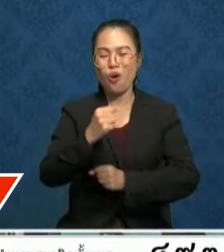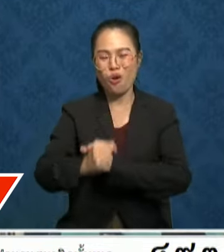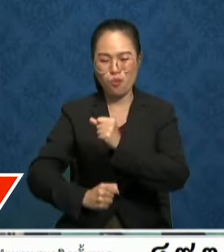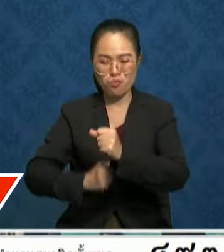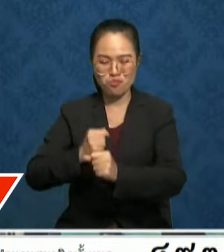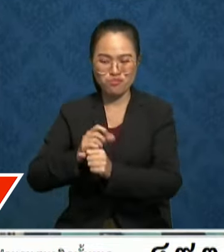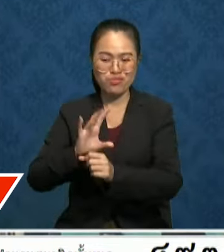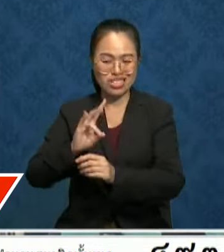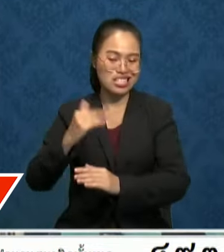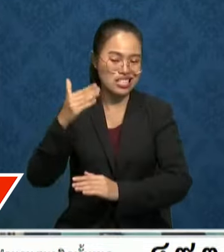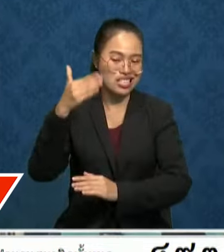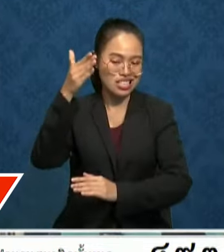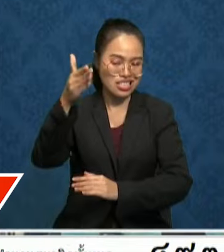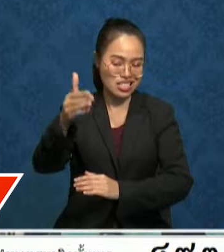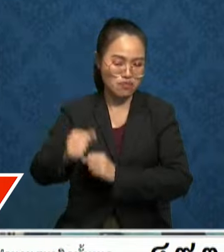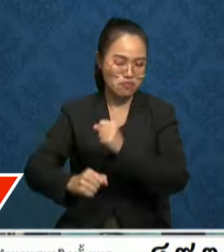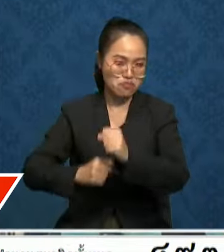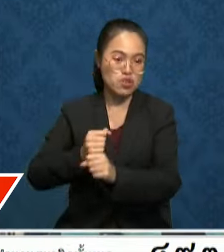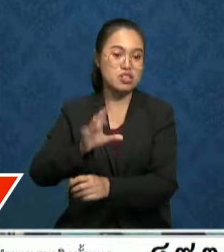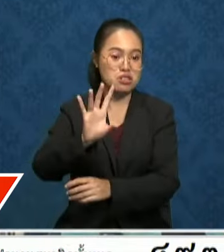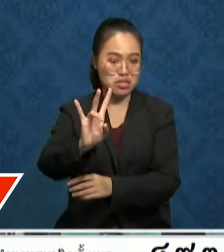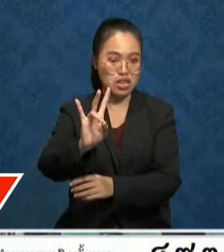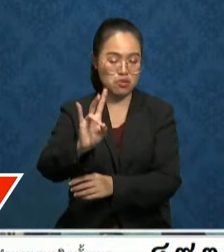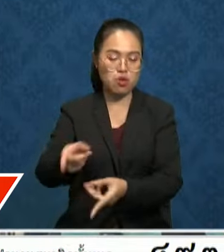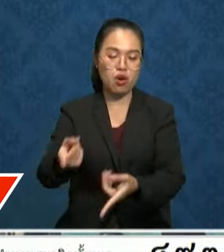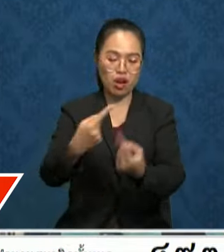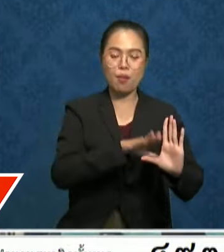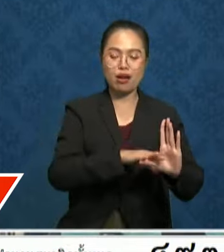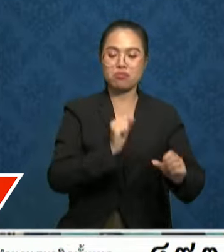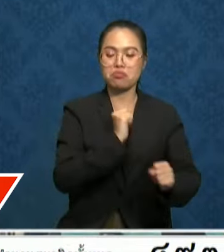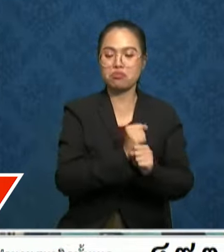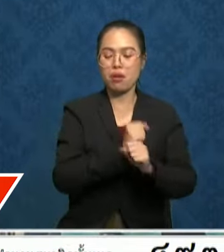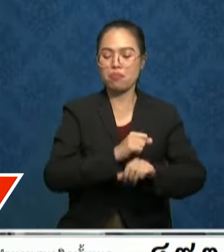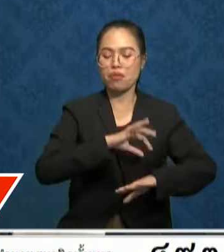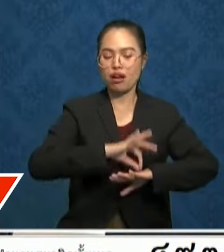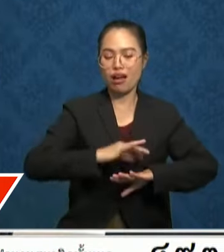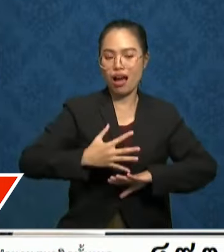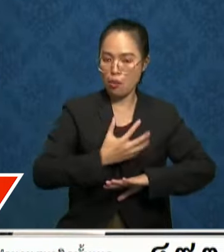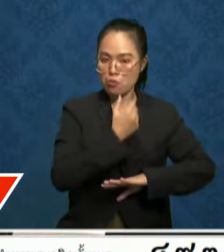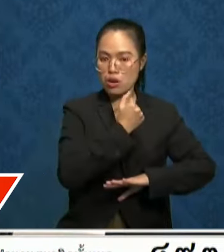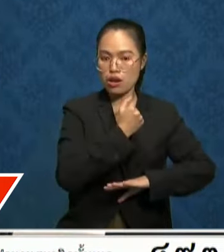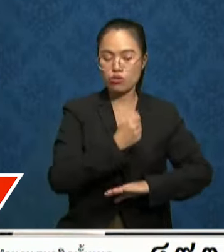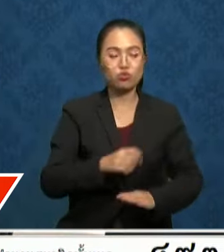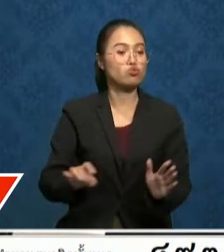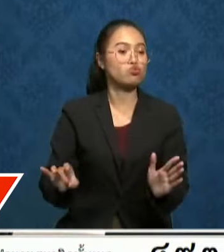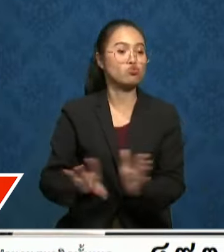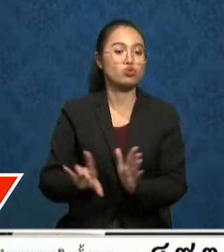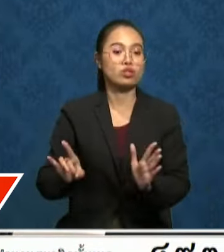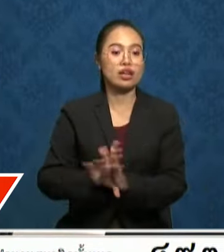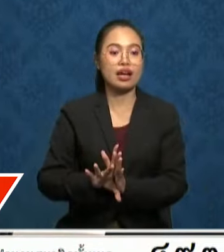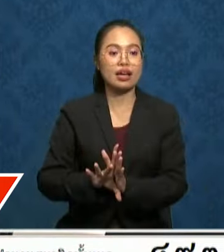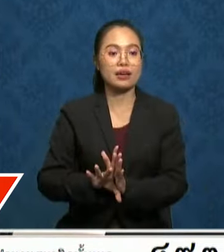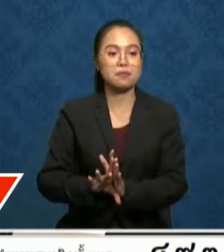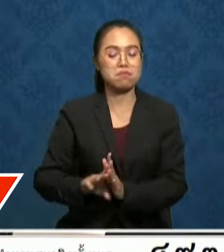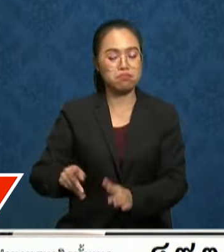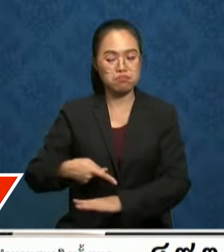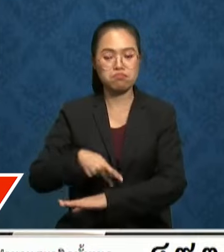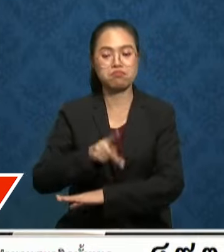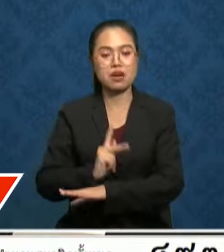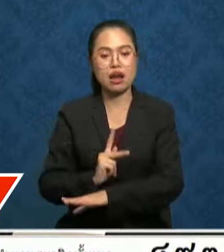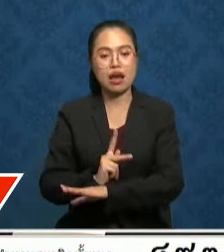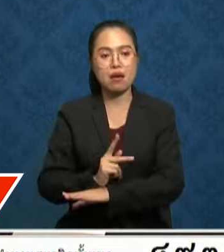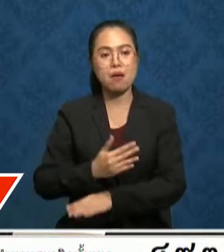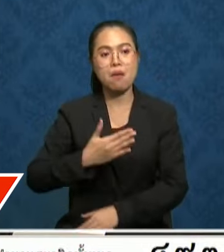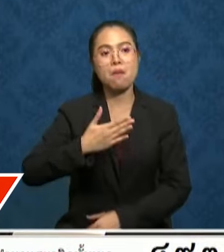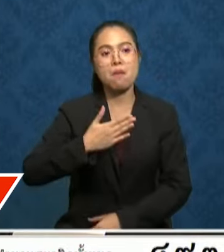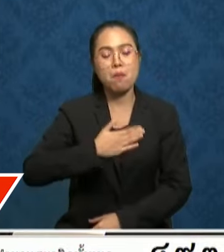น่งทางการเมืองท่านต้องถอยออกไปเป็นเวลา7ปีท่านถึงจะเข้ามาได้สุดท้ายครับท่านประธานผมยังไม่เข้าใจตัวเองว่าวันนี้ในฐ